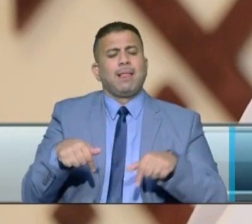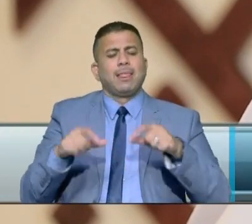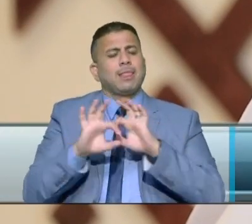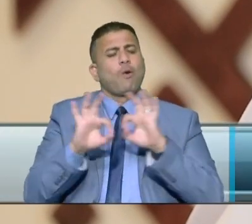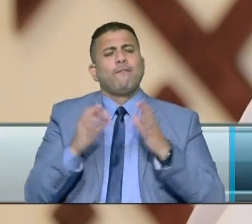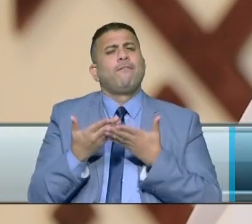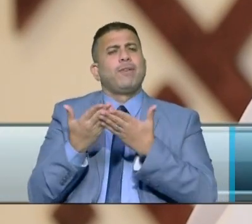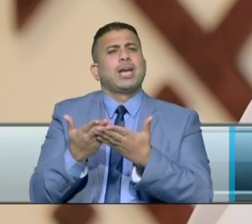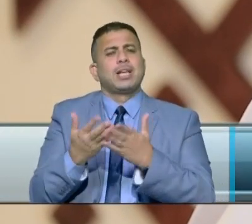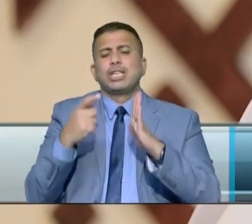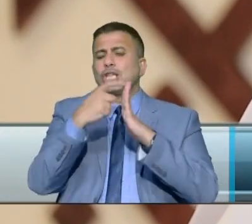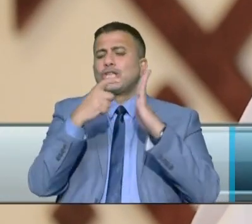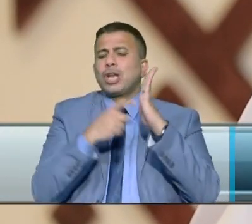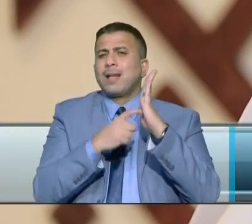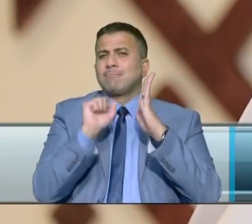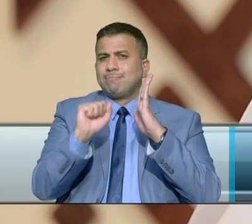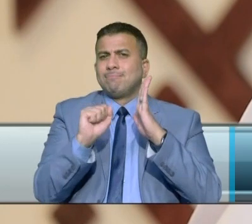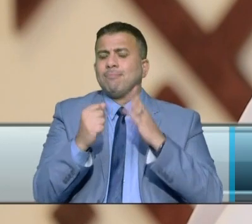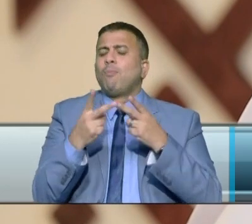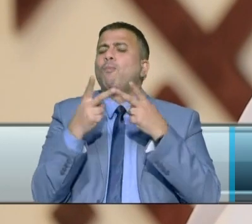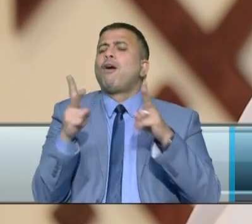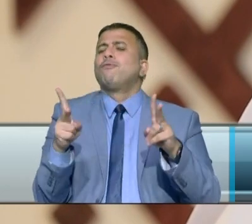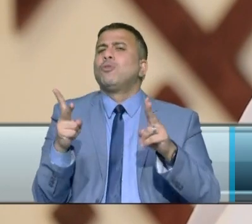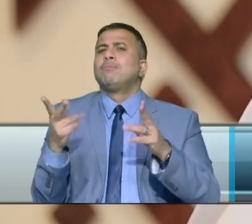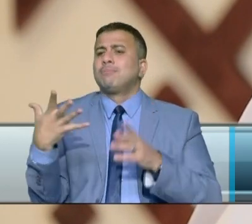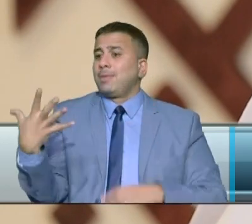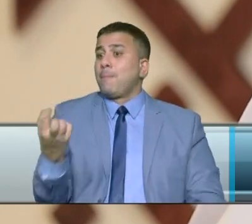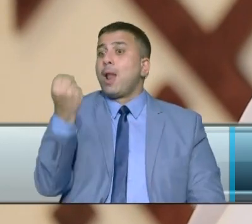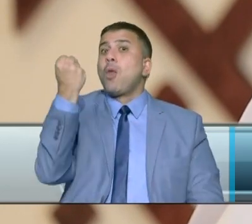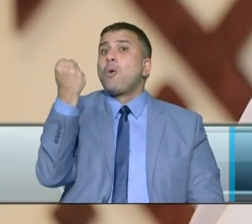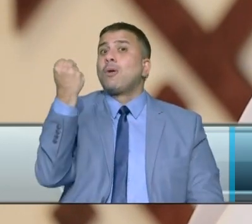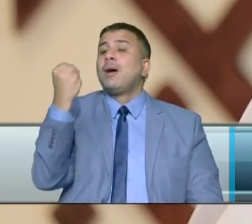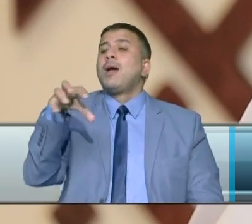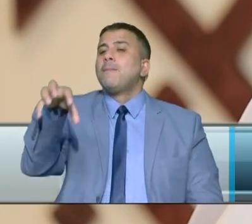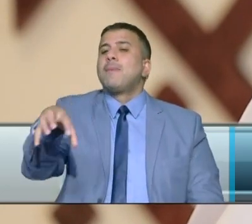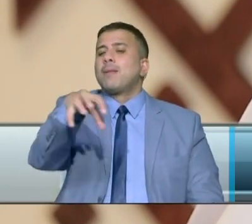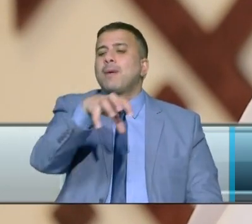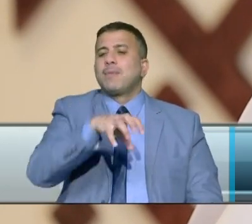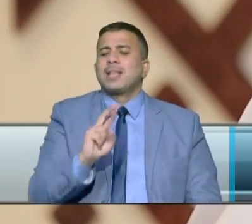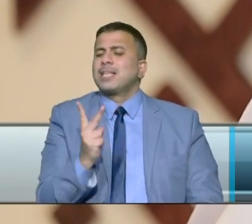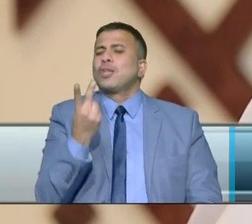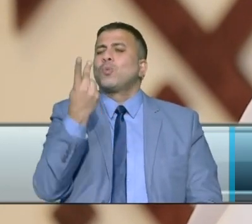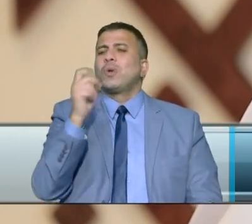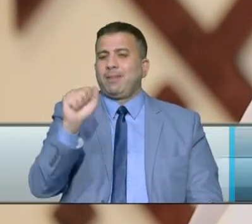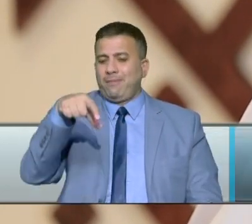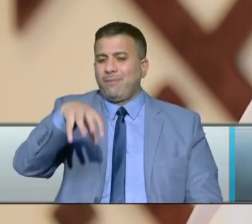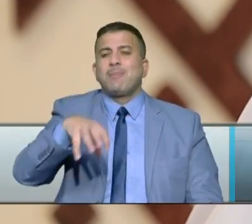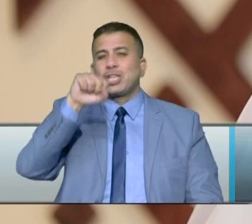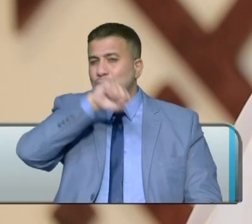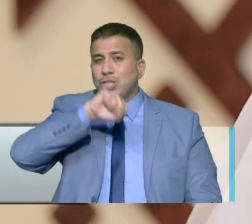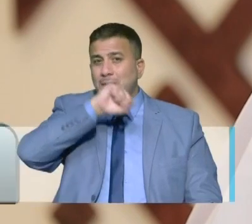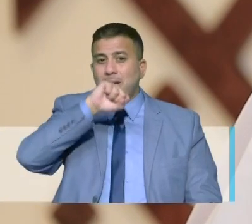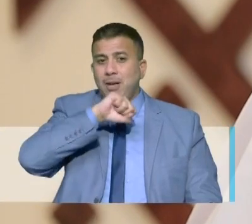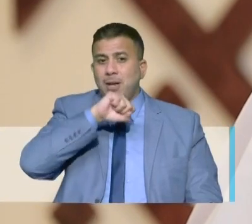لتوفير التشريعات التي تتيح لهم التملك في مناطق التطوير العقاري في اماره الشارقه